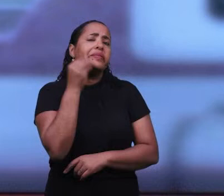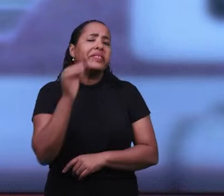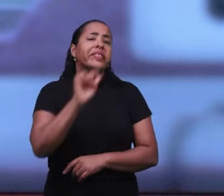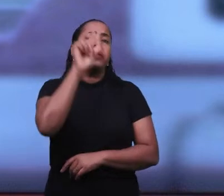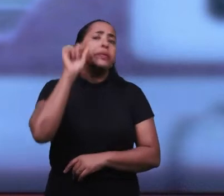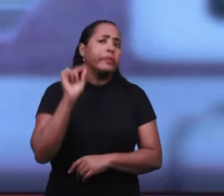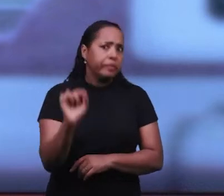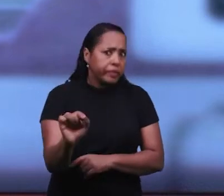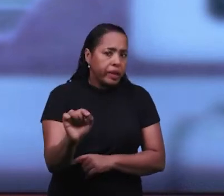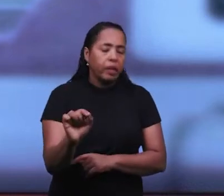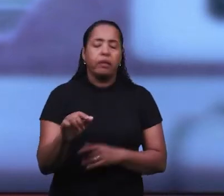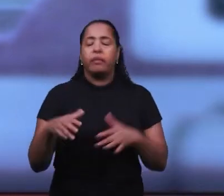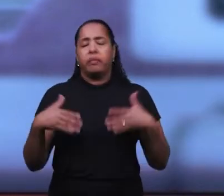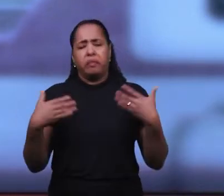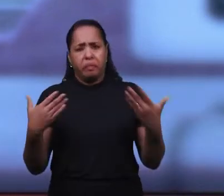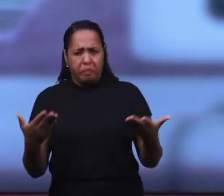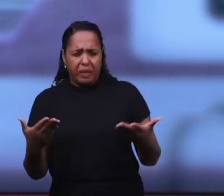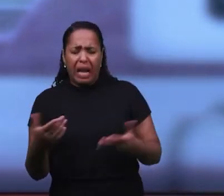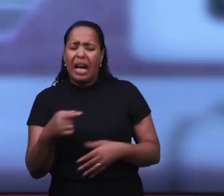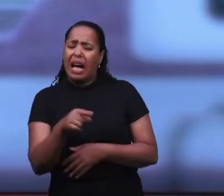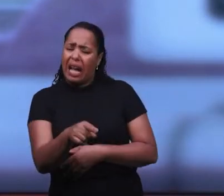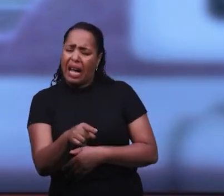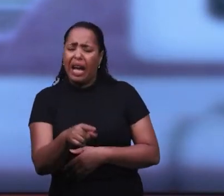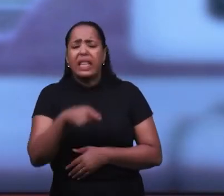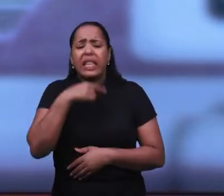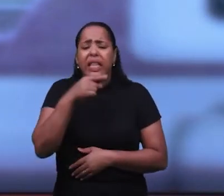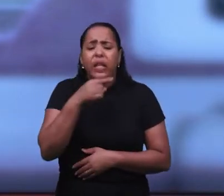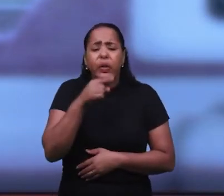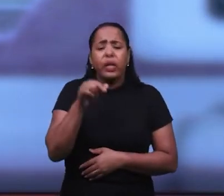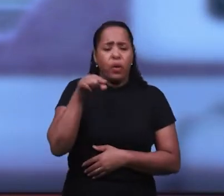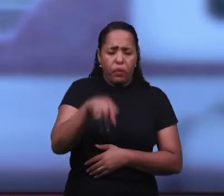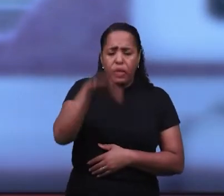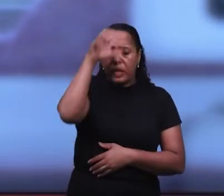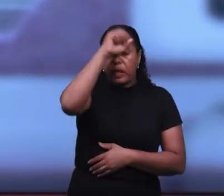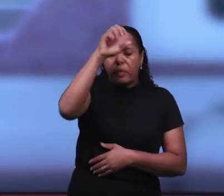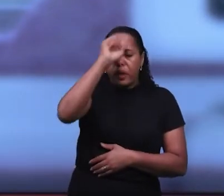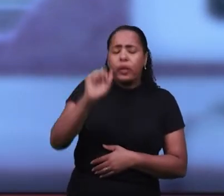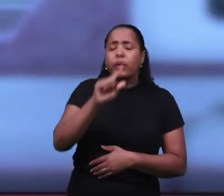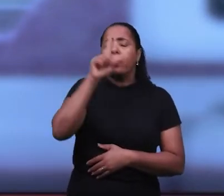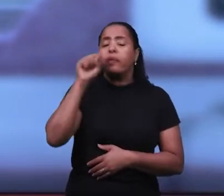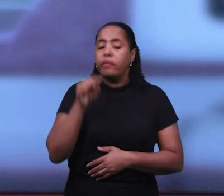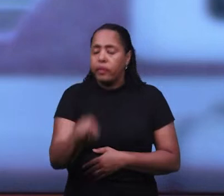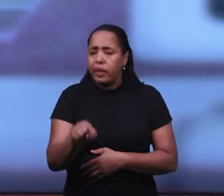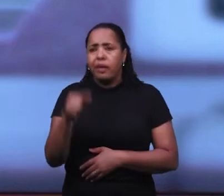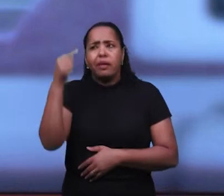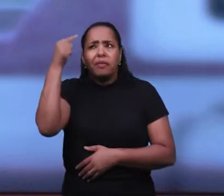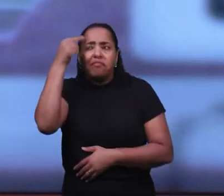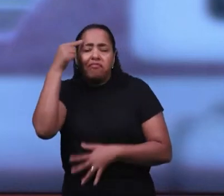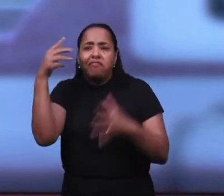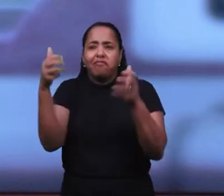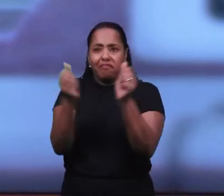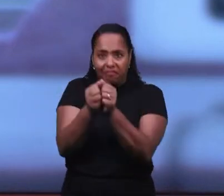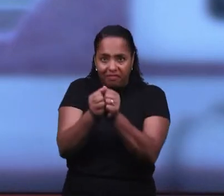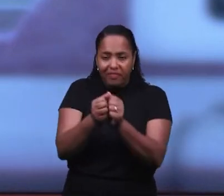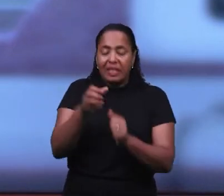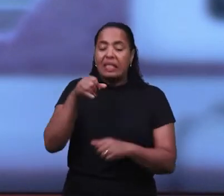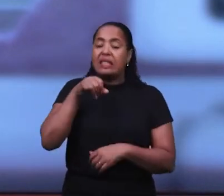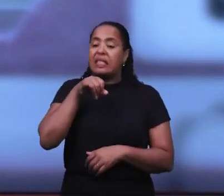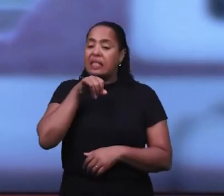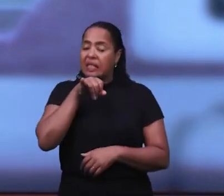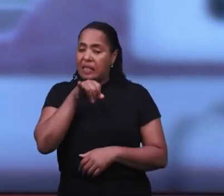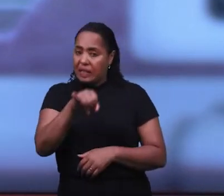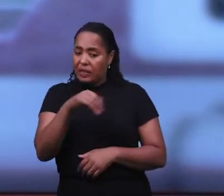à réfléchir. Cela n'a pas réussi. Qu'est-ce que nous pouvons essayer? Cette fois-ci n'a pas marché. Qu'est-ce que vous avez appris avec